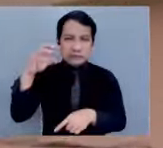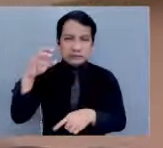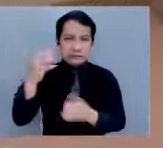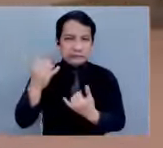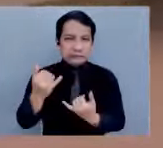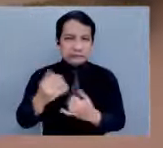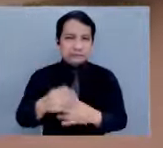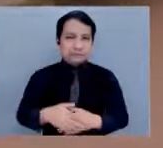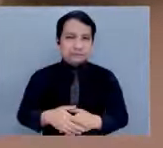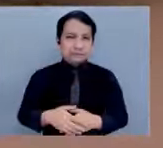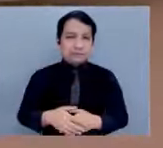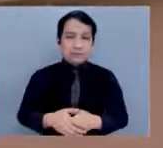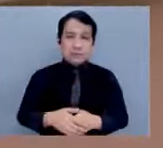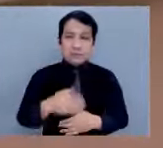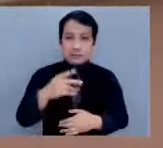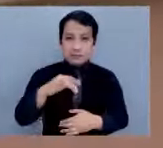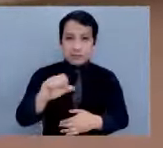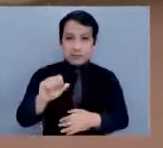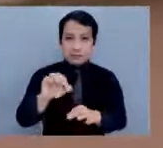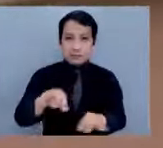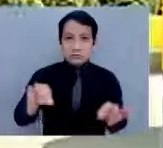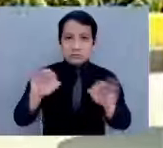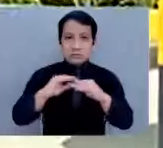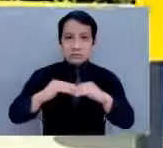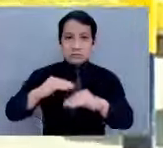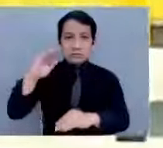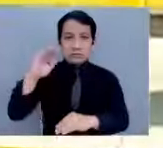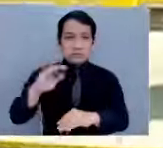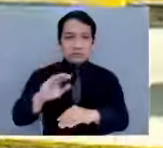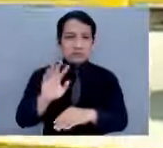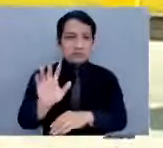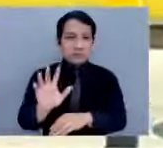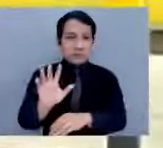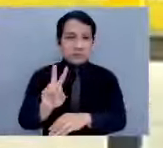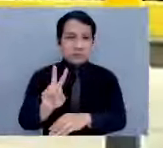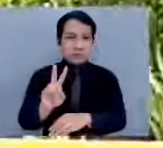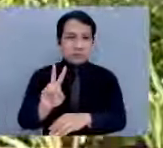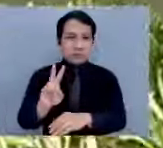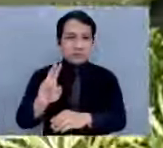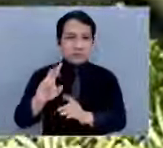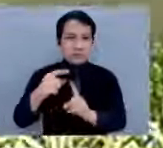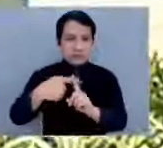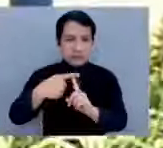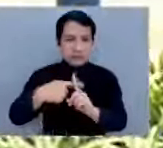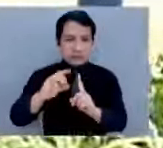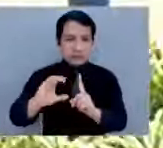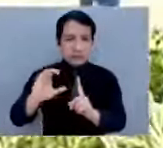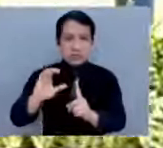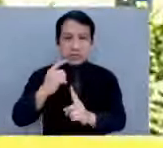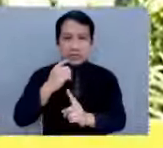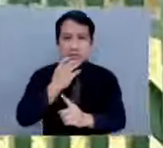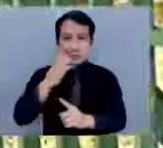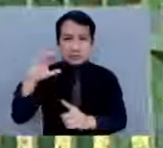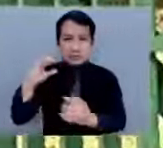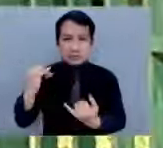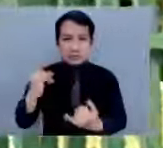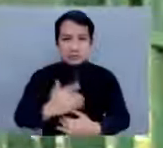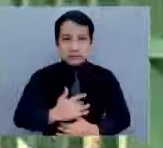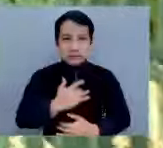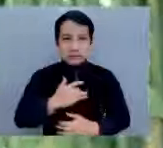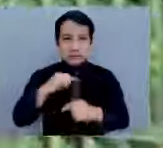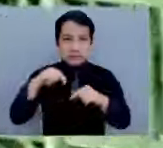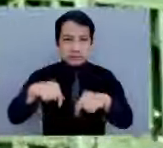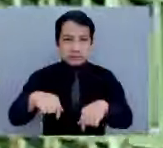sa PAGASA posible pang tumaas sa 52 de Cel ang heat index o ang damang init may